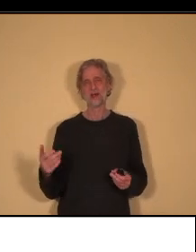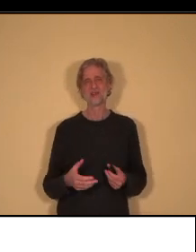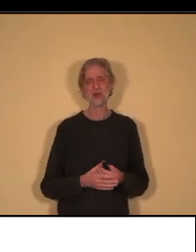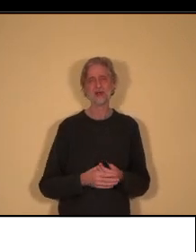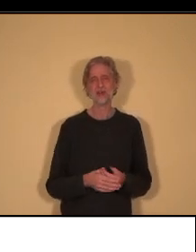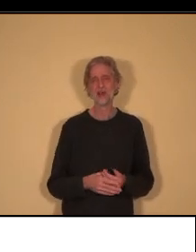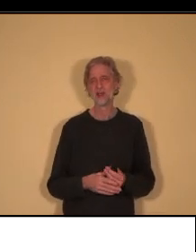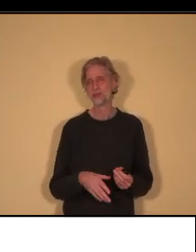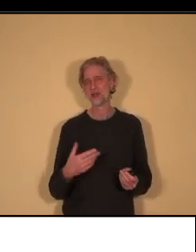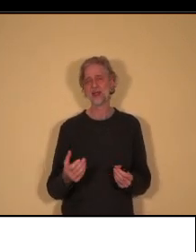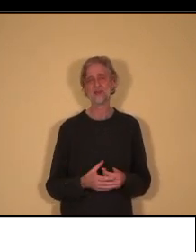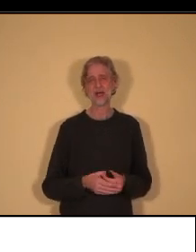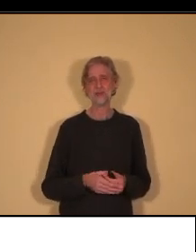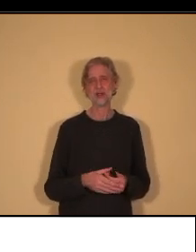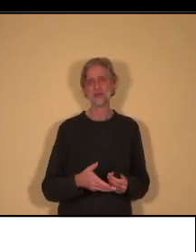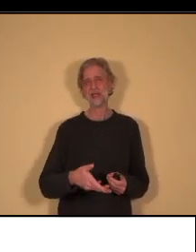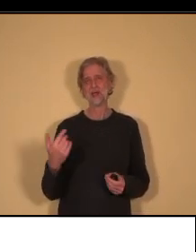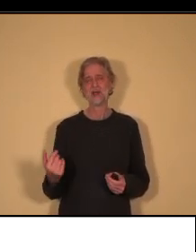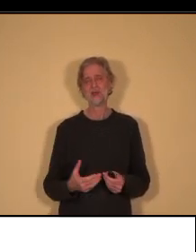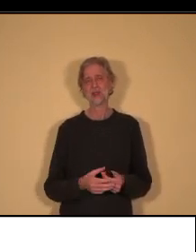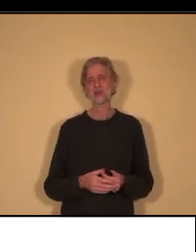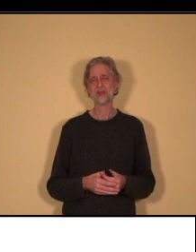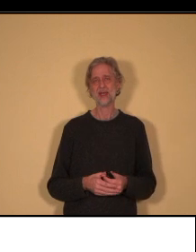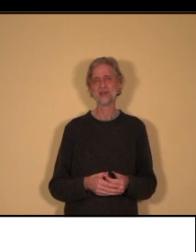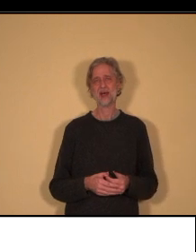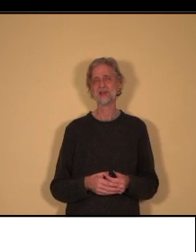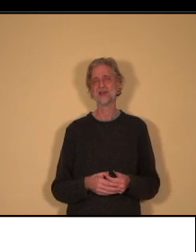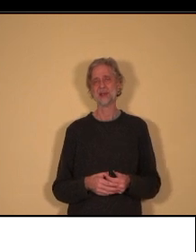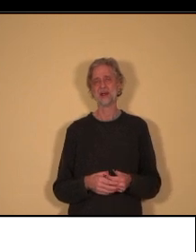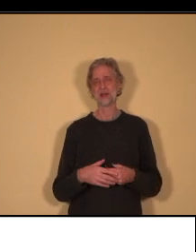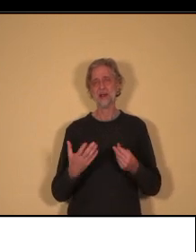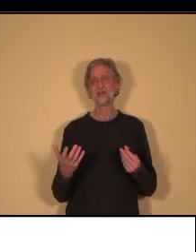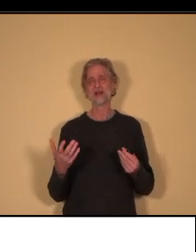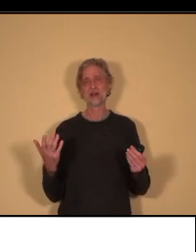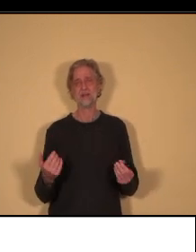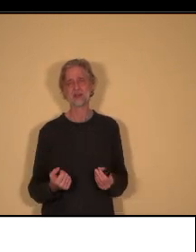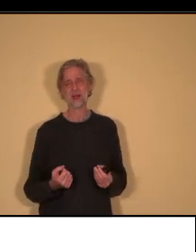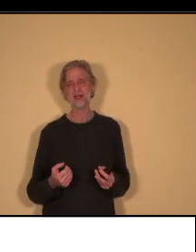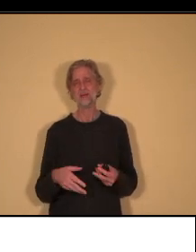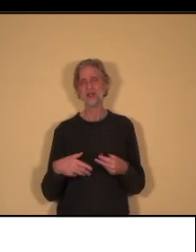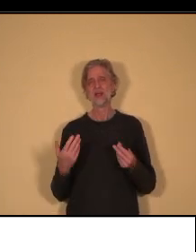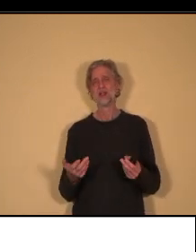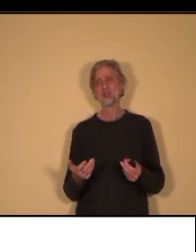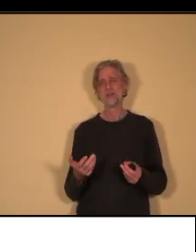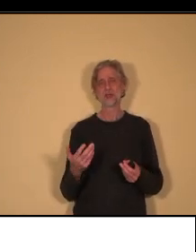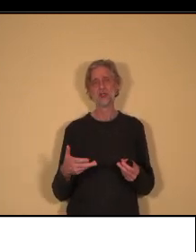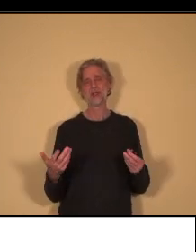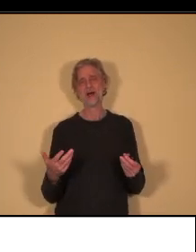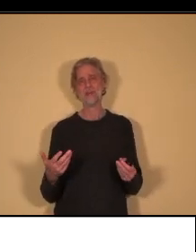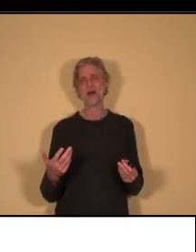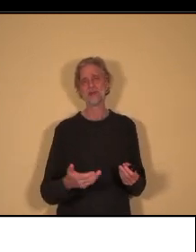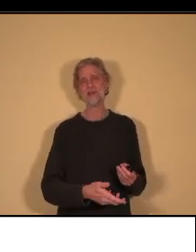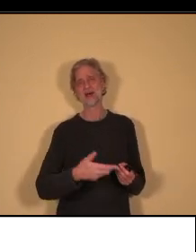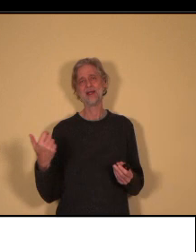aber eine Säure ist, gibt es einen relativ einfachen Weg, wie man das auf die rechte Seite ziehen kann. Ja, ihr wisst, ein chemisches Gleichgewicht verschiebe